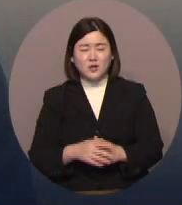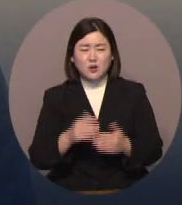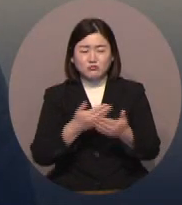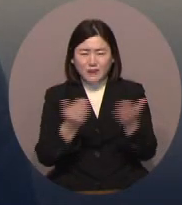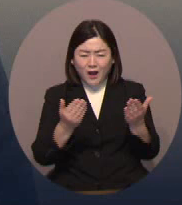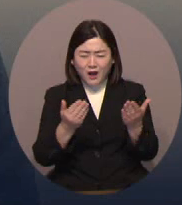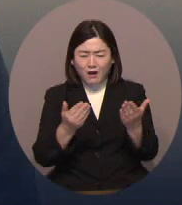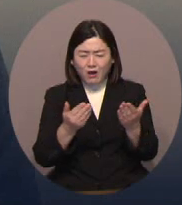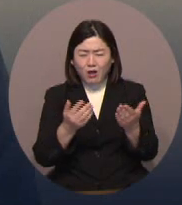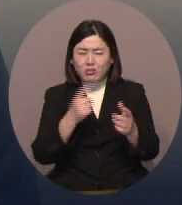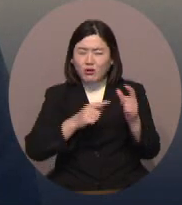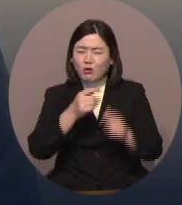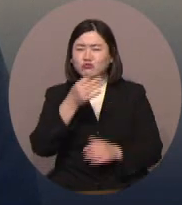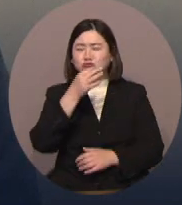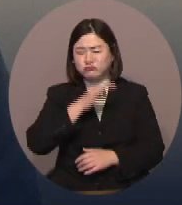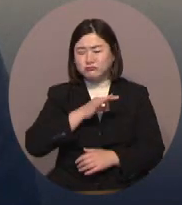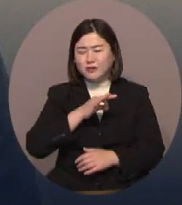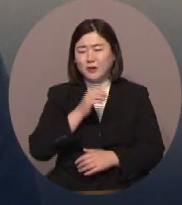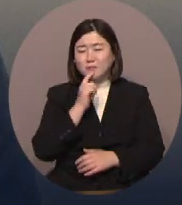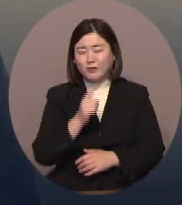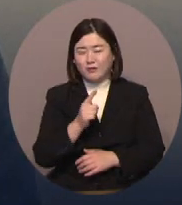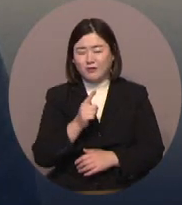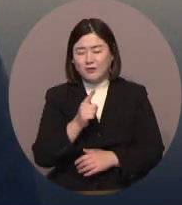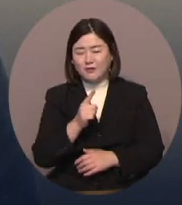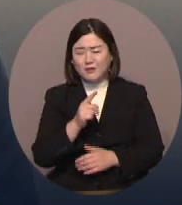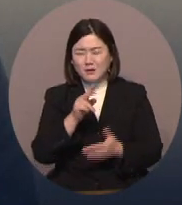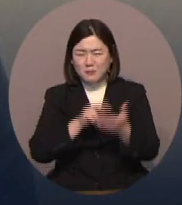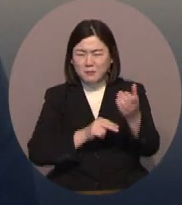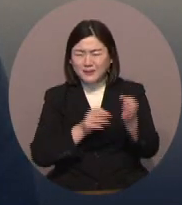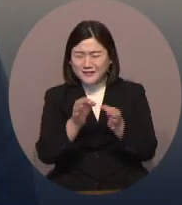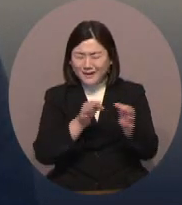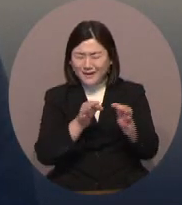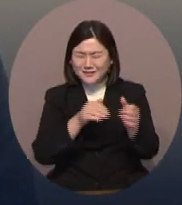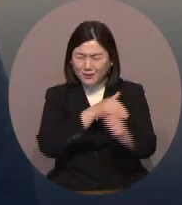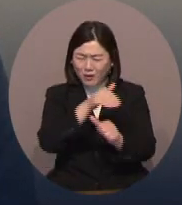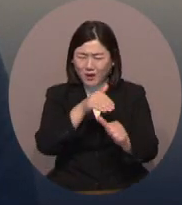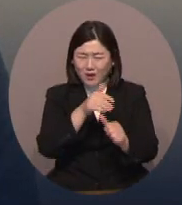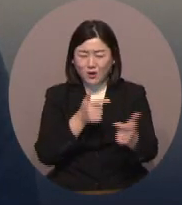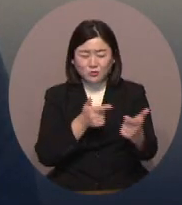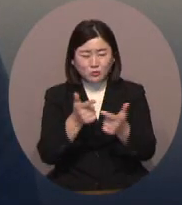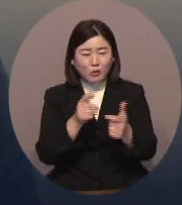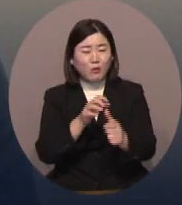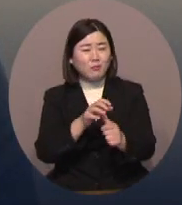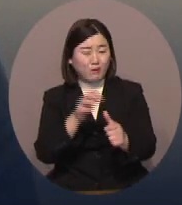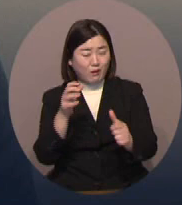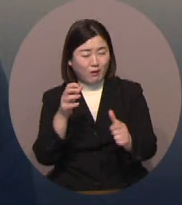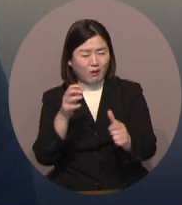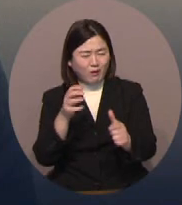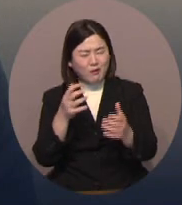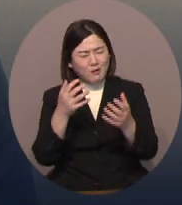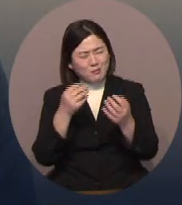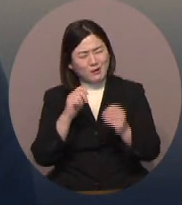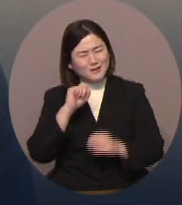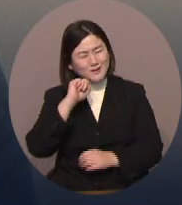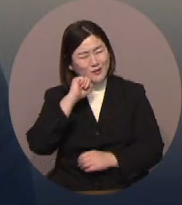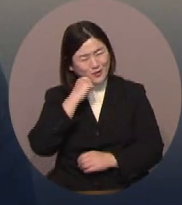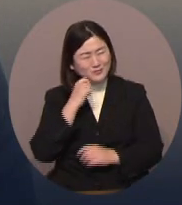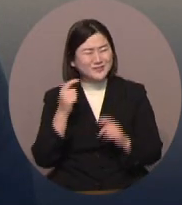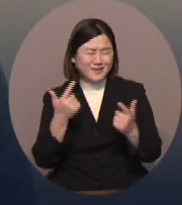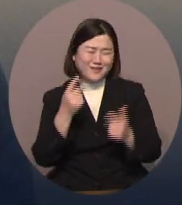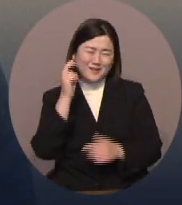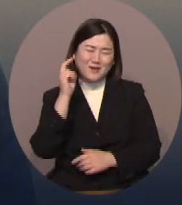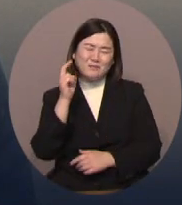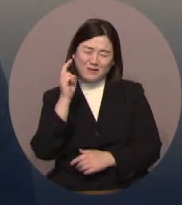분양 시장에서는 조금 더 유리해졌다라고 볼 수가 있고요. 이제 매매 시장 같은 경우는 조정 지역 해제만으로는 좀 많이